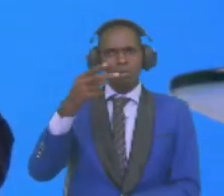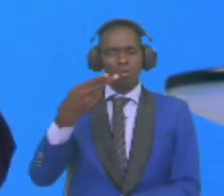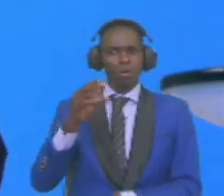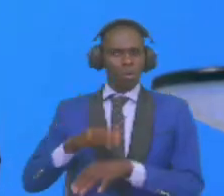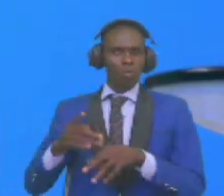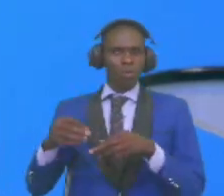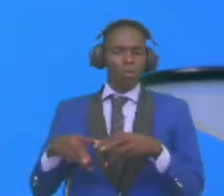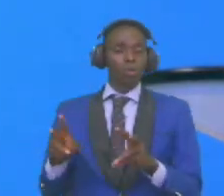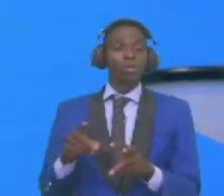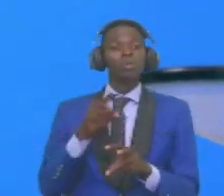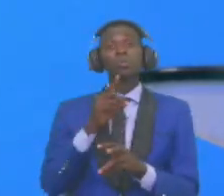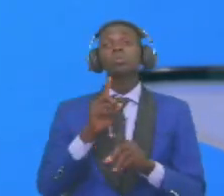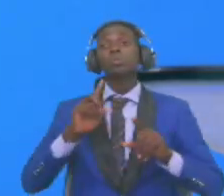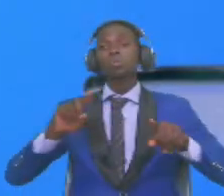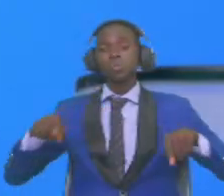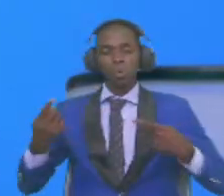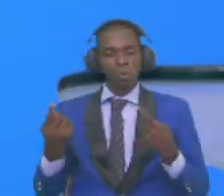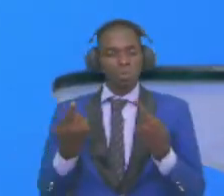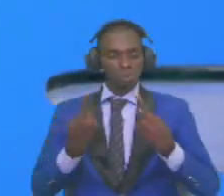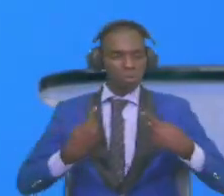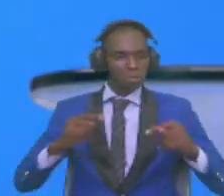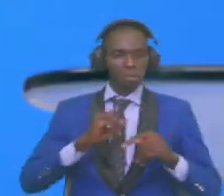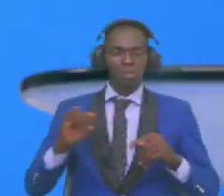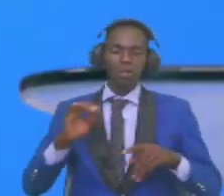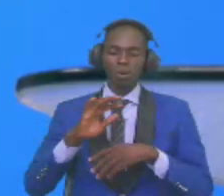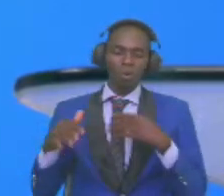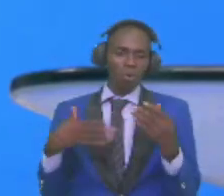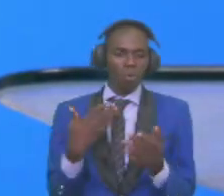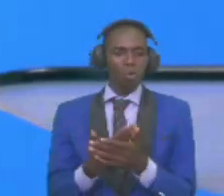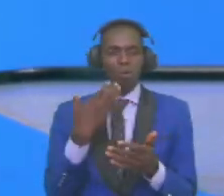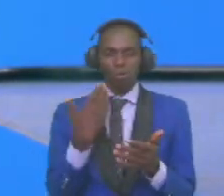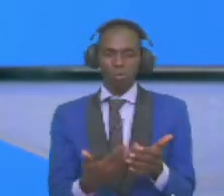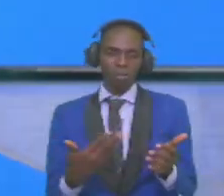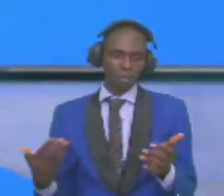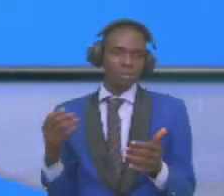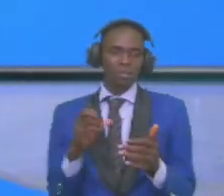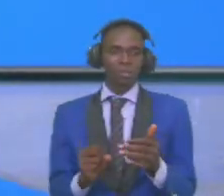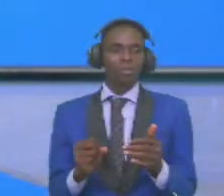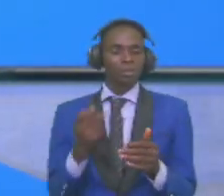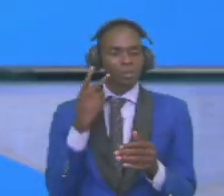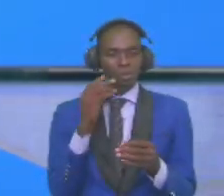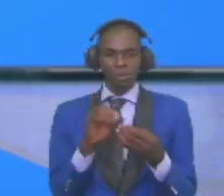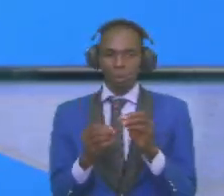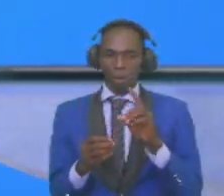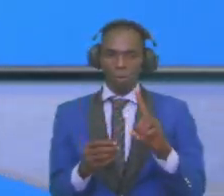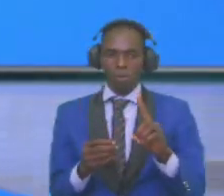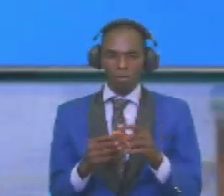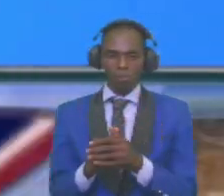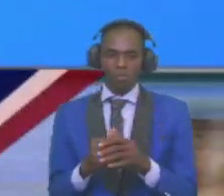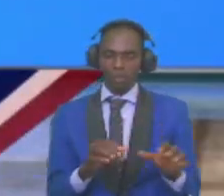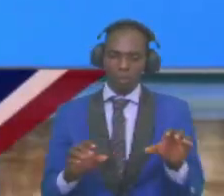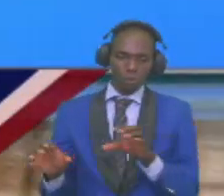oses osé tout faire sous la seigneurie des pistes voir la première partie